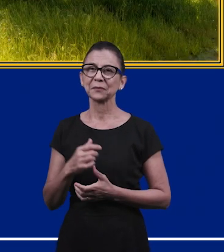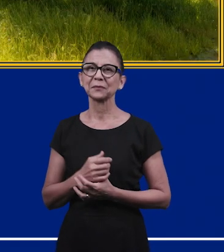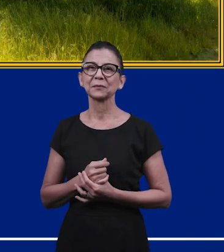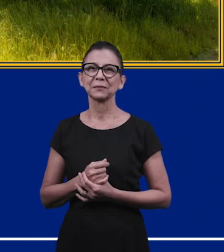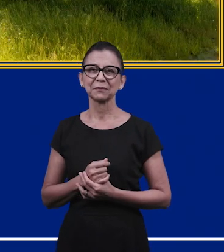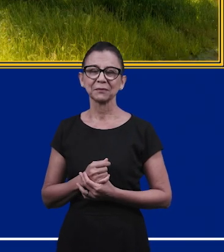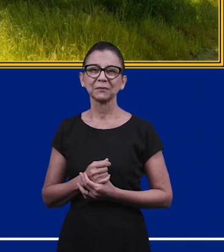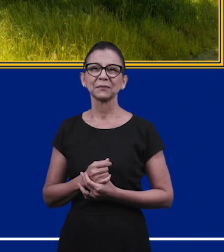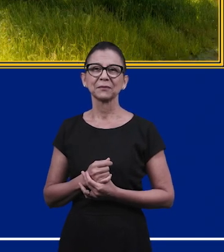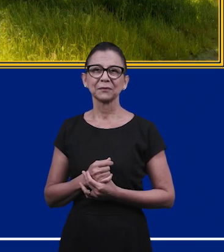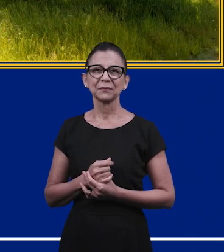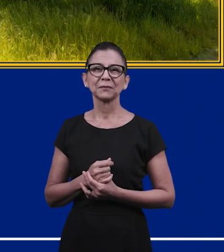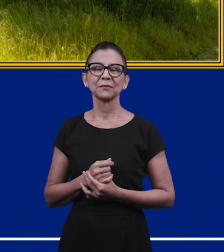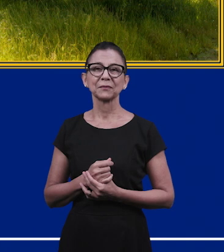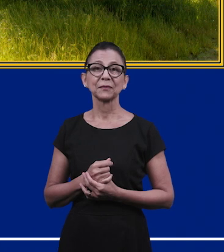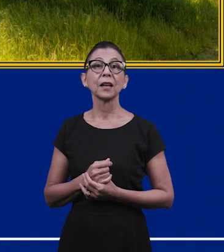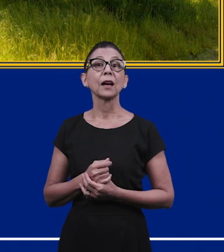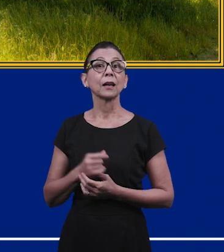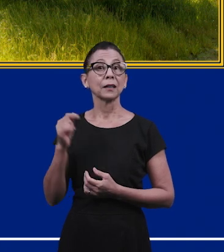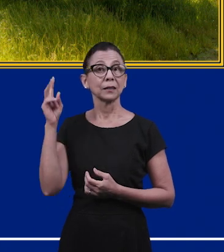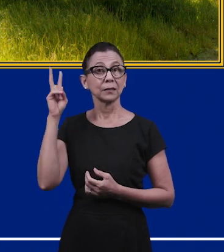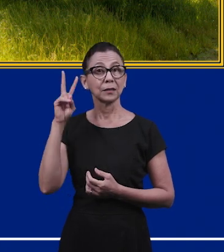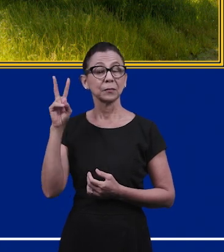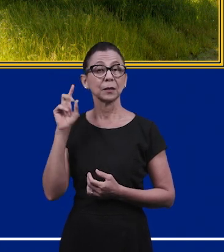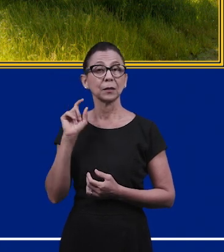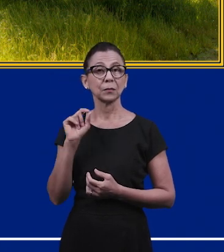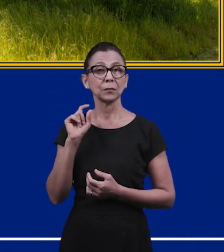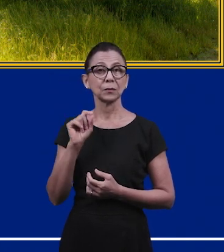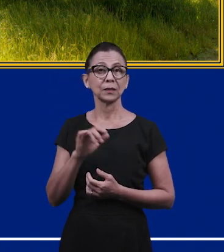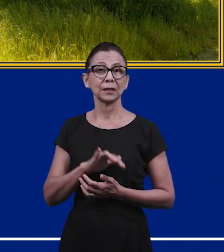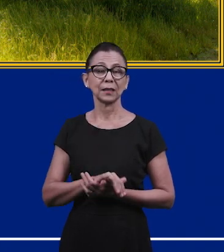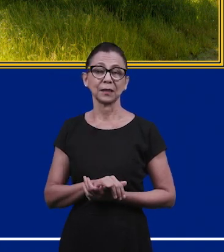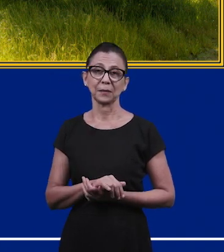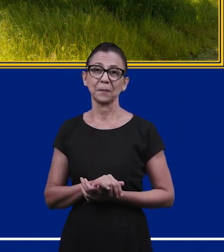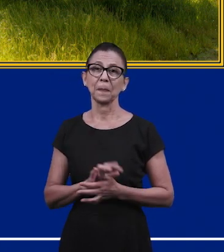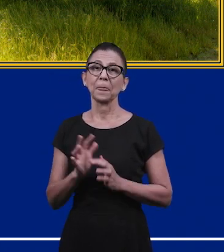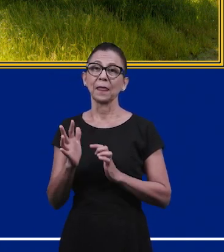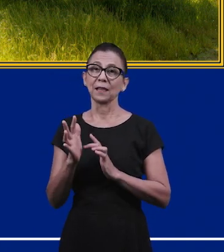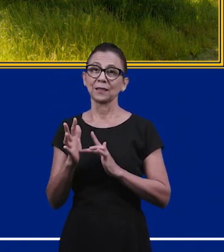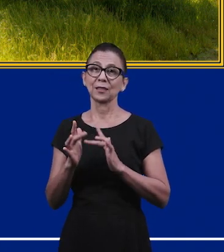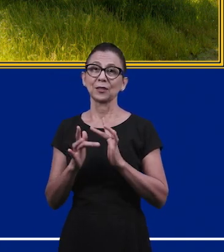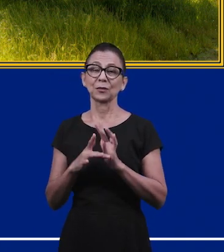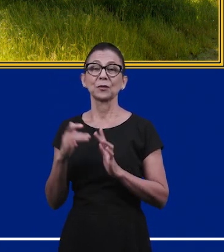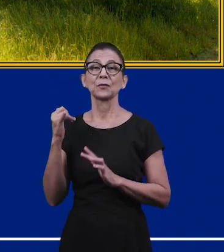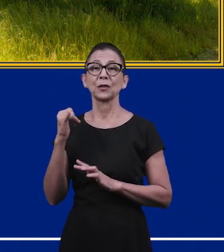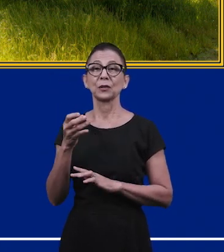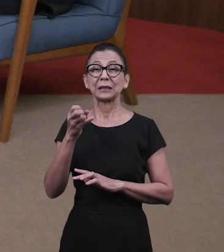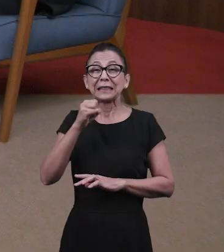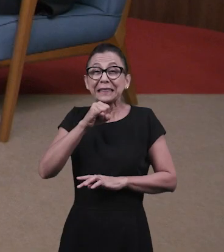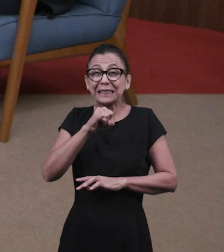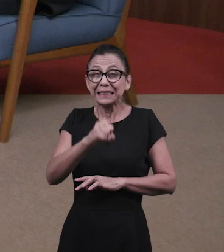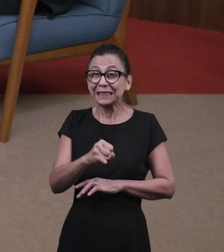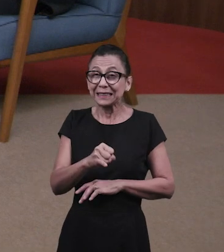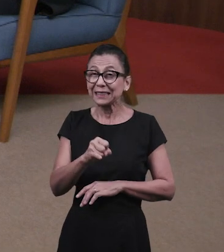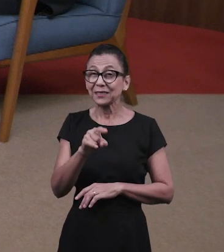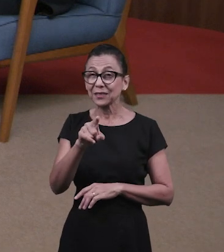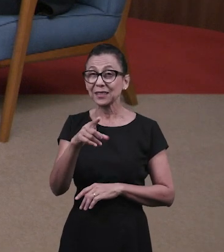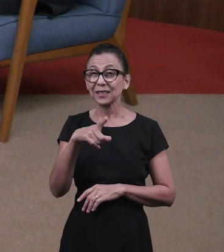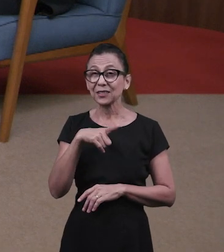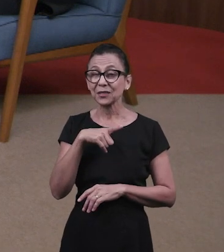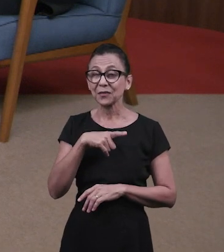se rappeler que le Seigneur Jésus a dit, si vous avez la foi de la taille d'un grain de